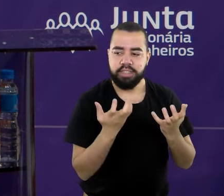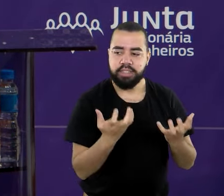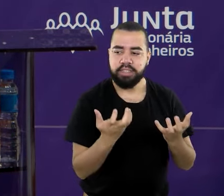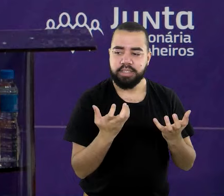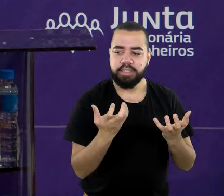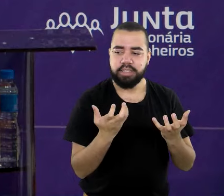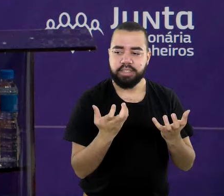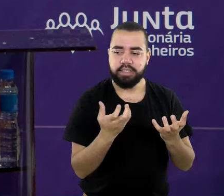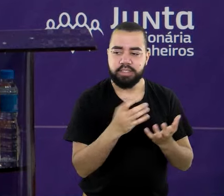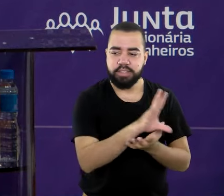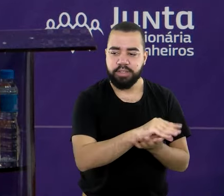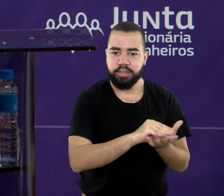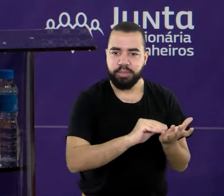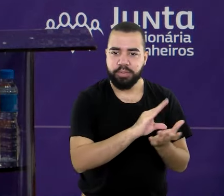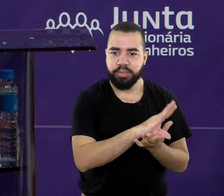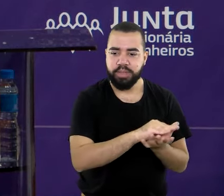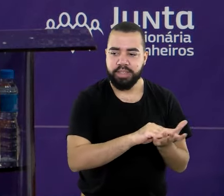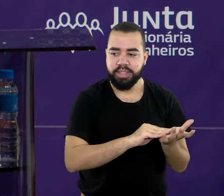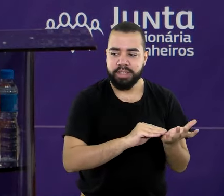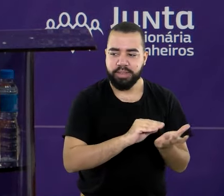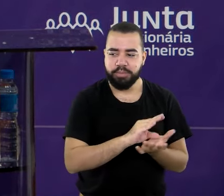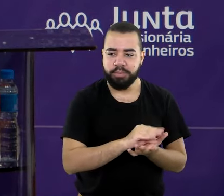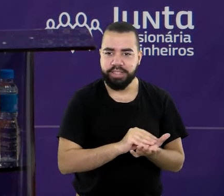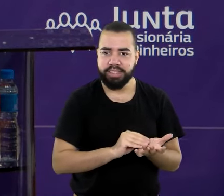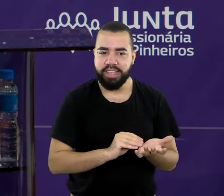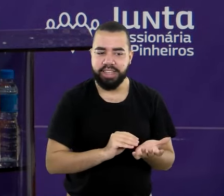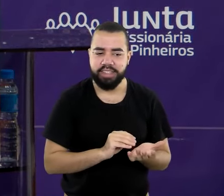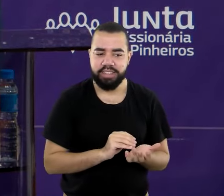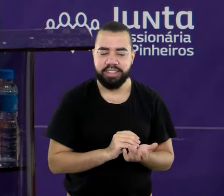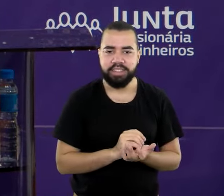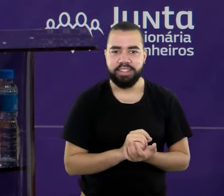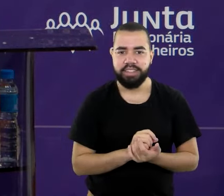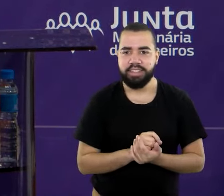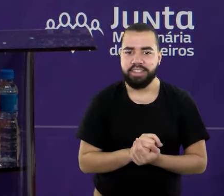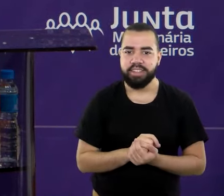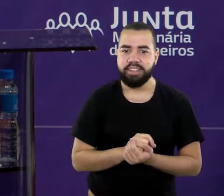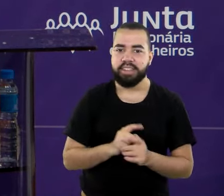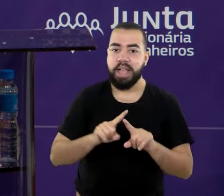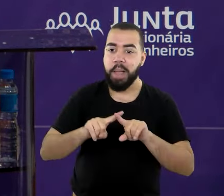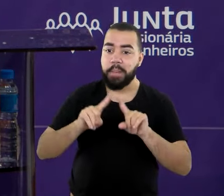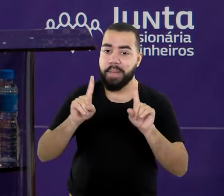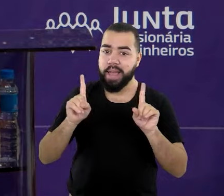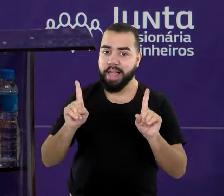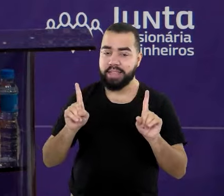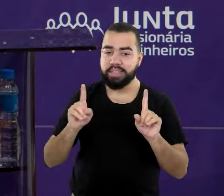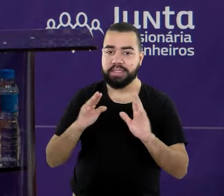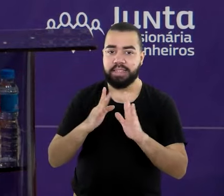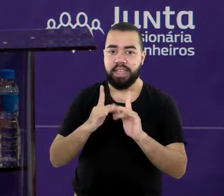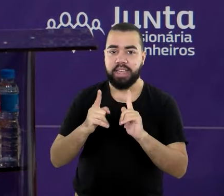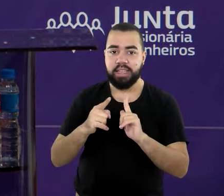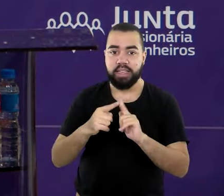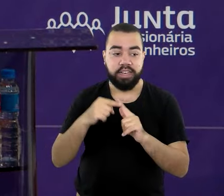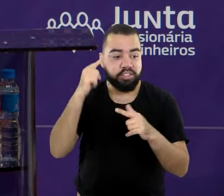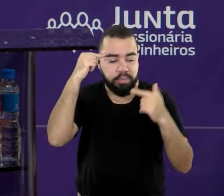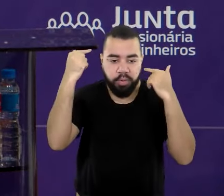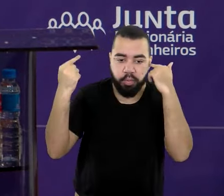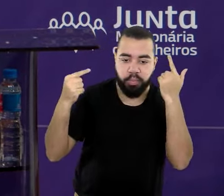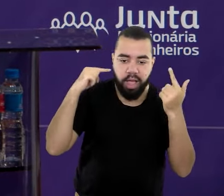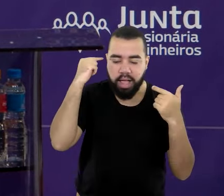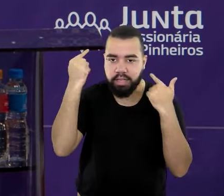pregar. 그런데 그 교회는 또 깊이 생각했습니다. Mas a igreja também eles ficaram